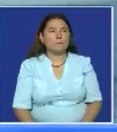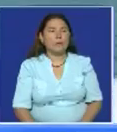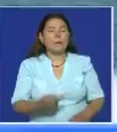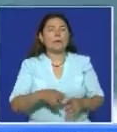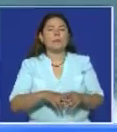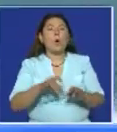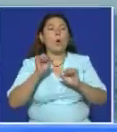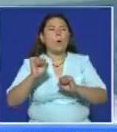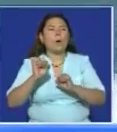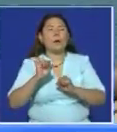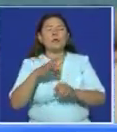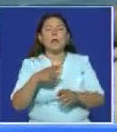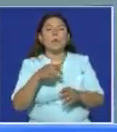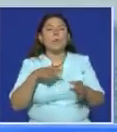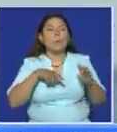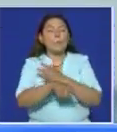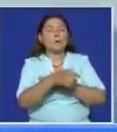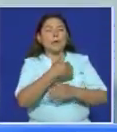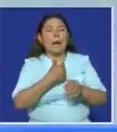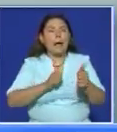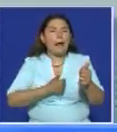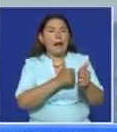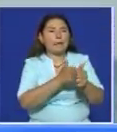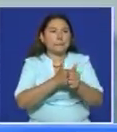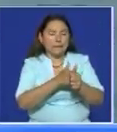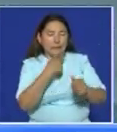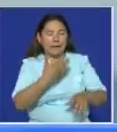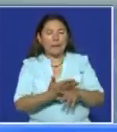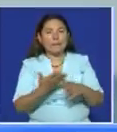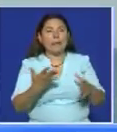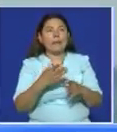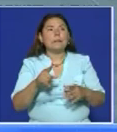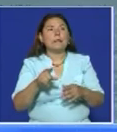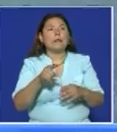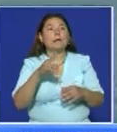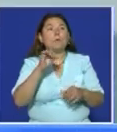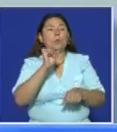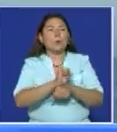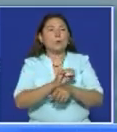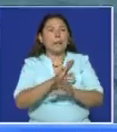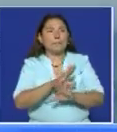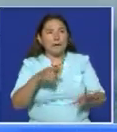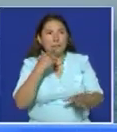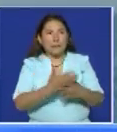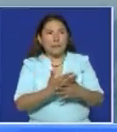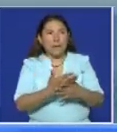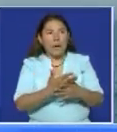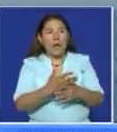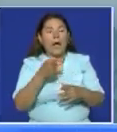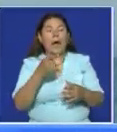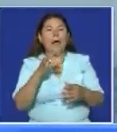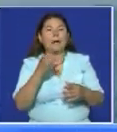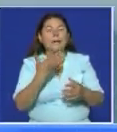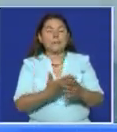Күдіктілер құқық қорғаушыларды көріп қаша жөнелді, артынан қуып ауаға оқ атты. Қалайда тәжірибелі браконьерлер тоқтата алмадық. Жылдан моторлы қайықтың